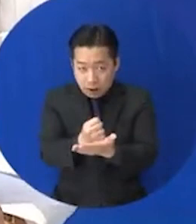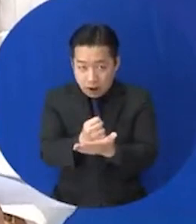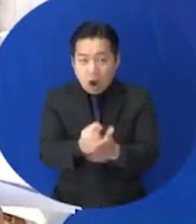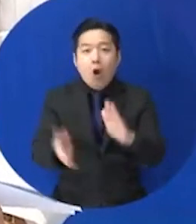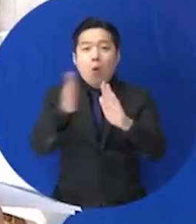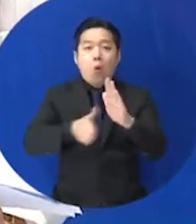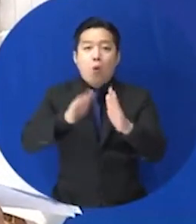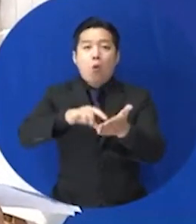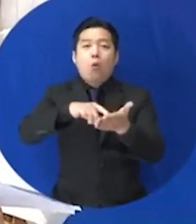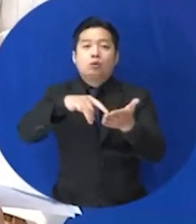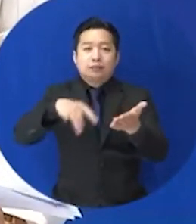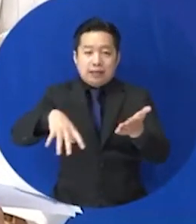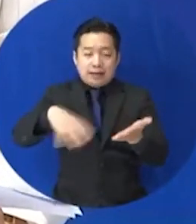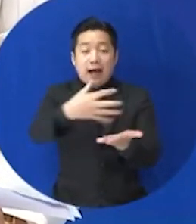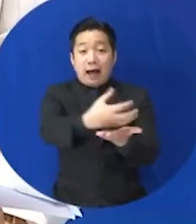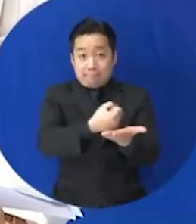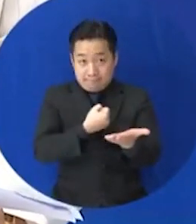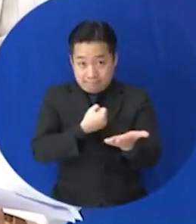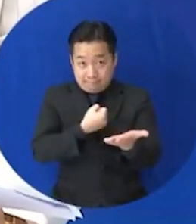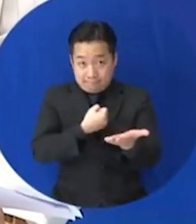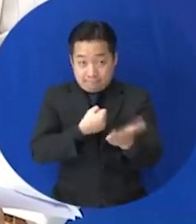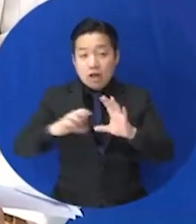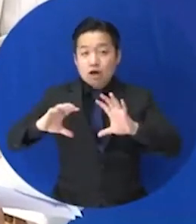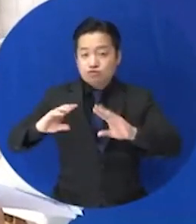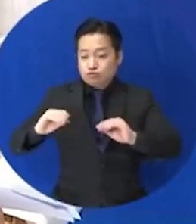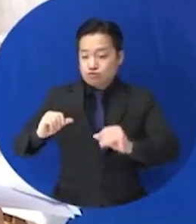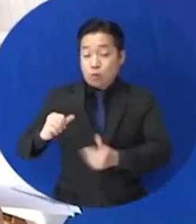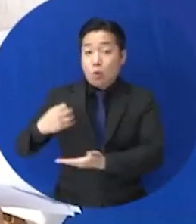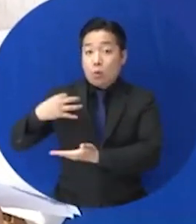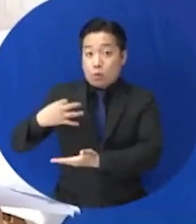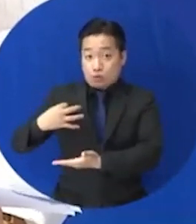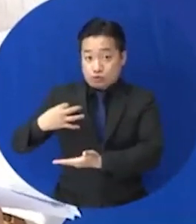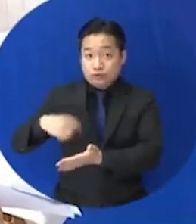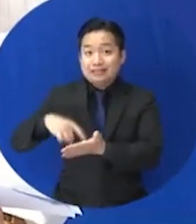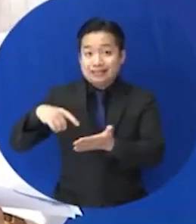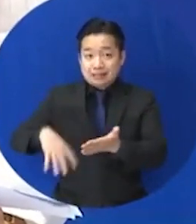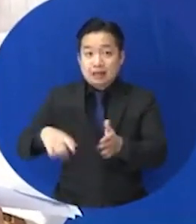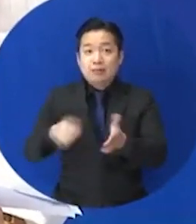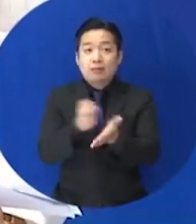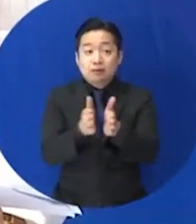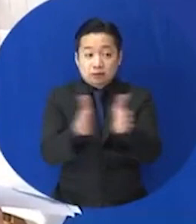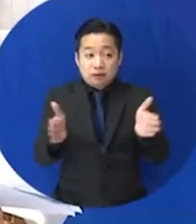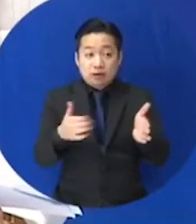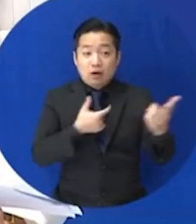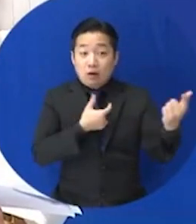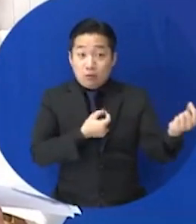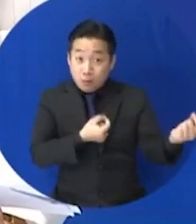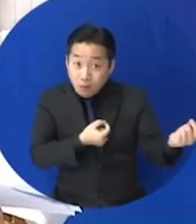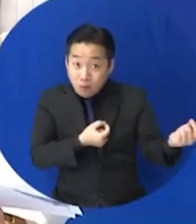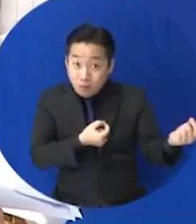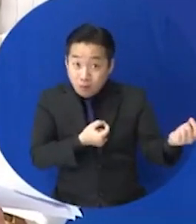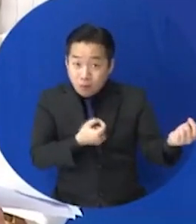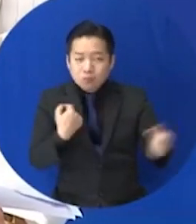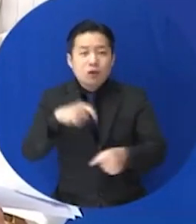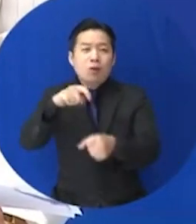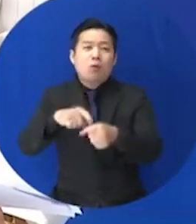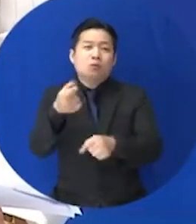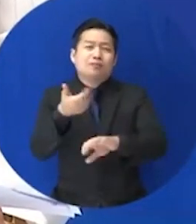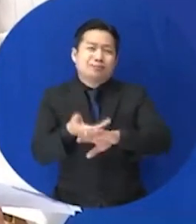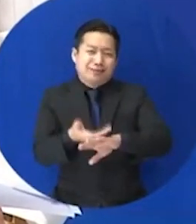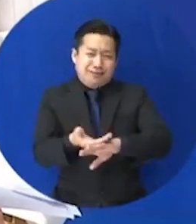공정과세를 하겠다 하는 것이고 그건 국토 보유세를 도입하겠다 하는 겁니다. 결국은 저하고 같아졌군요. 근데 목적이